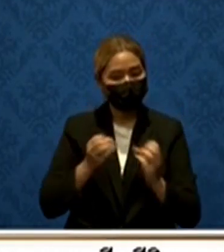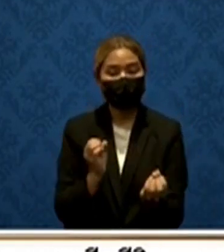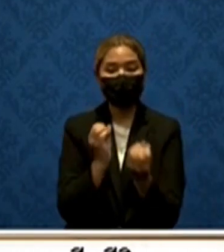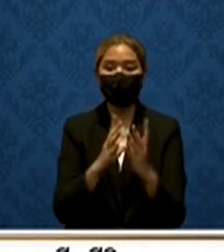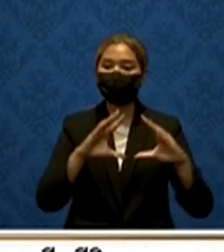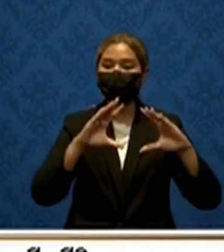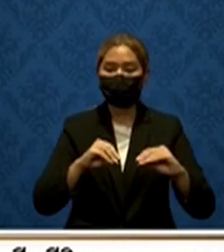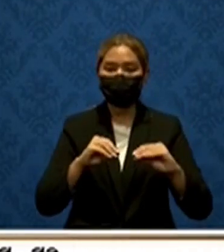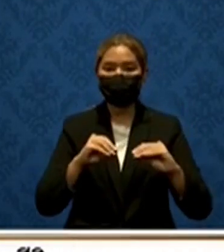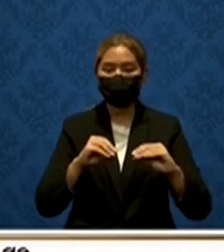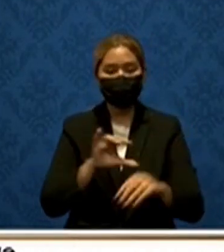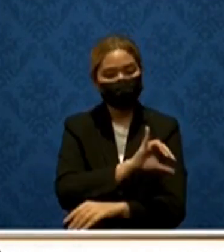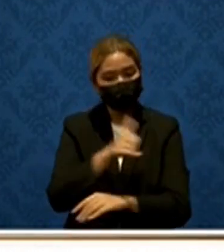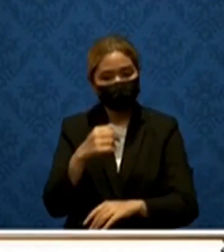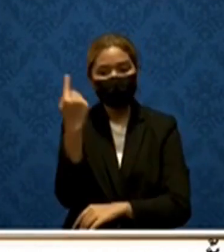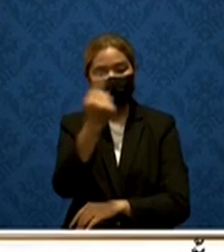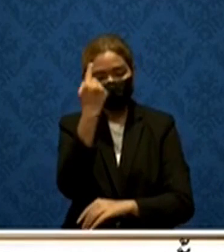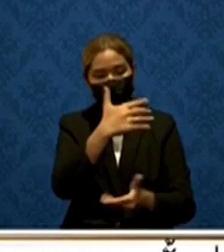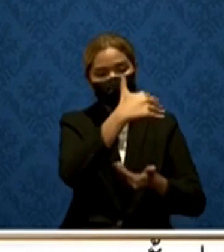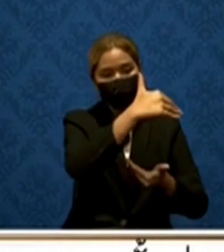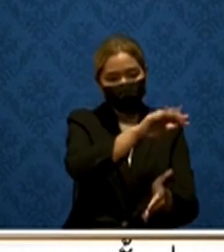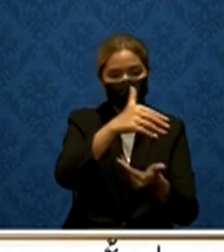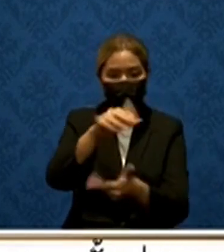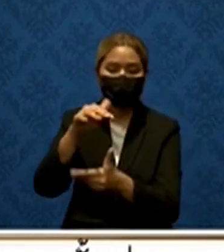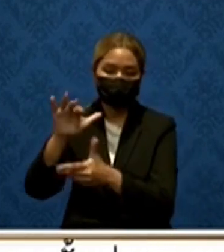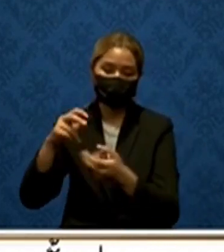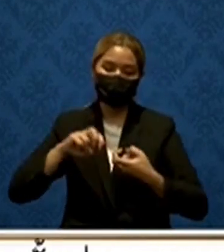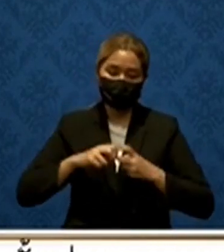ไม่วาจะเป็นการทองเที่ยวการส่งออกซึอันนี้